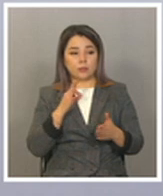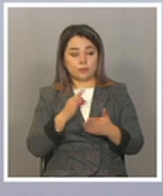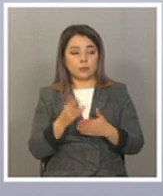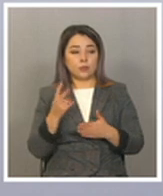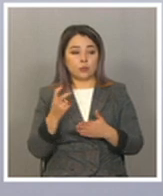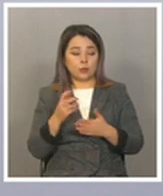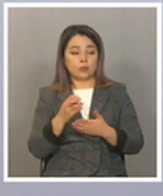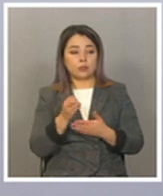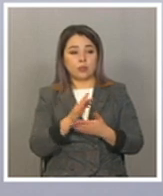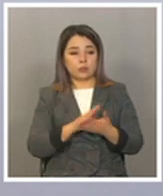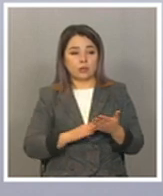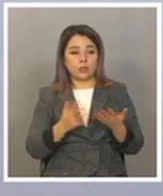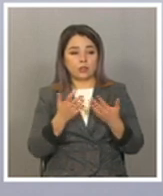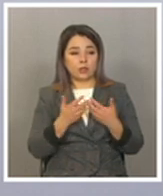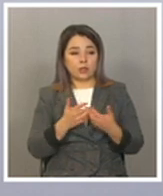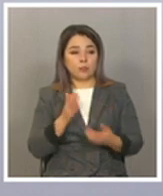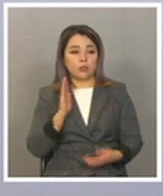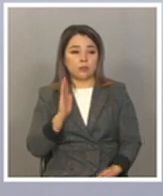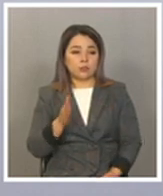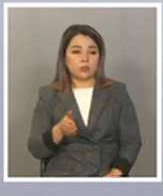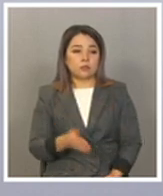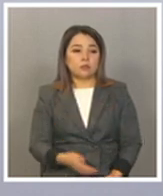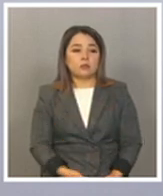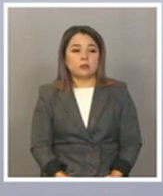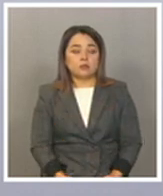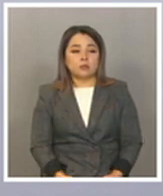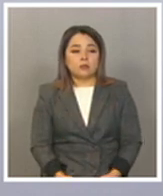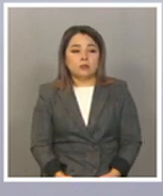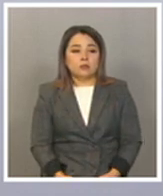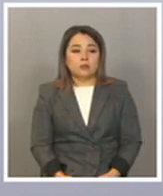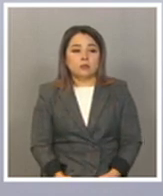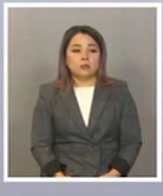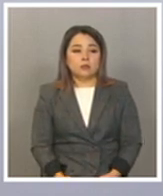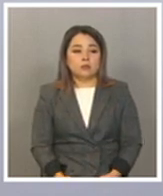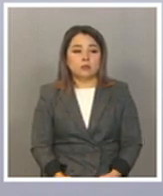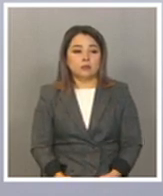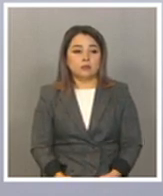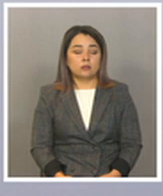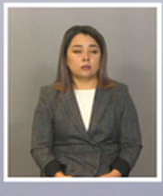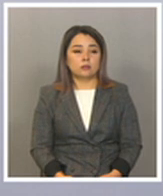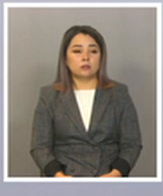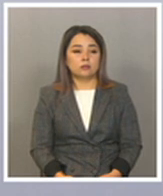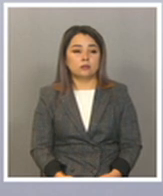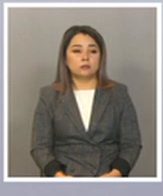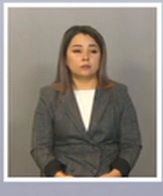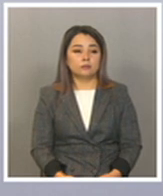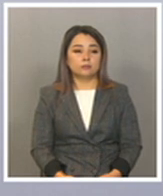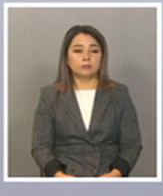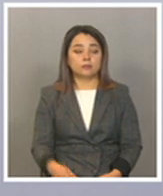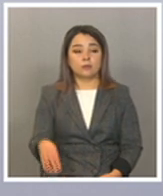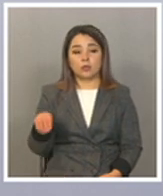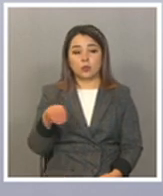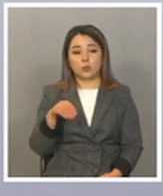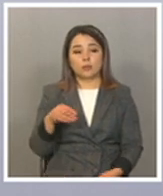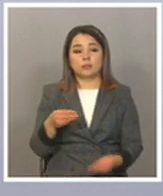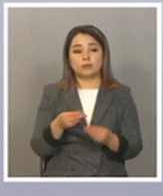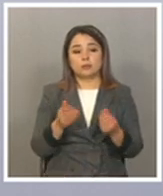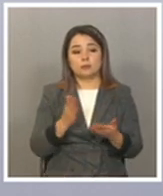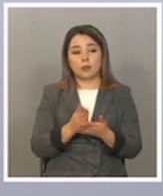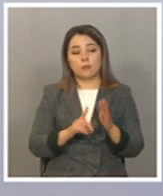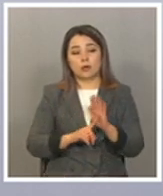шартын қанағаттандырмайды. Демек, есептің шығарылуын арғарай жалғастырайық. Тұздың ертіндегі